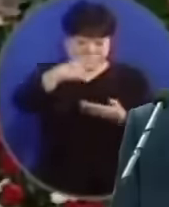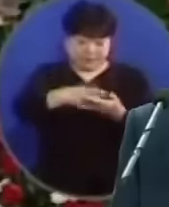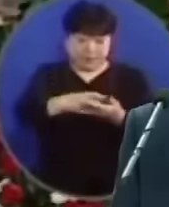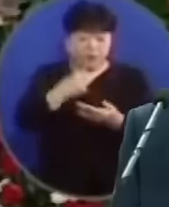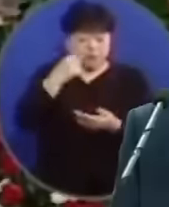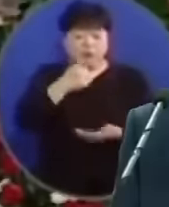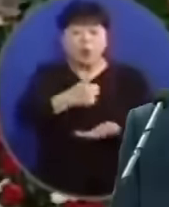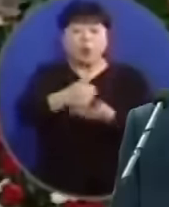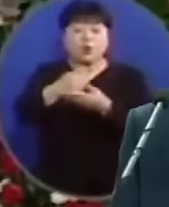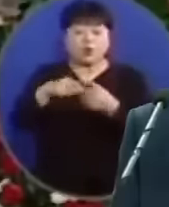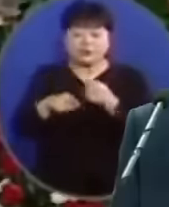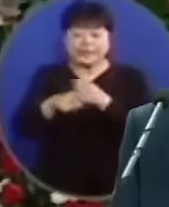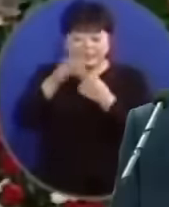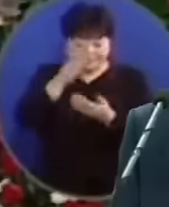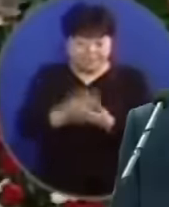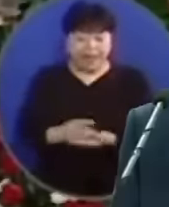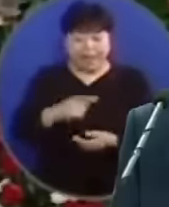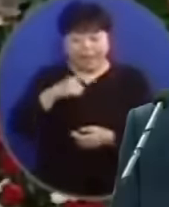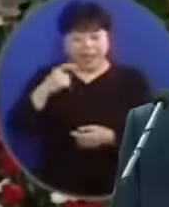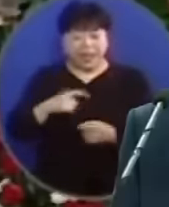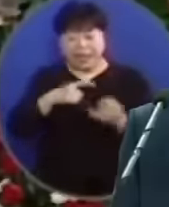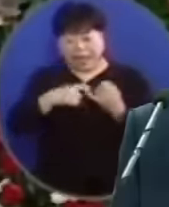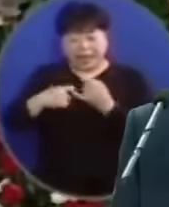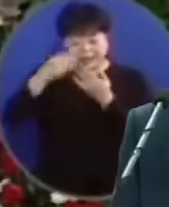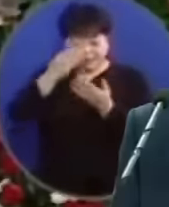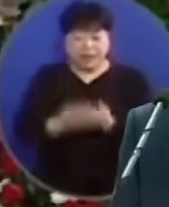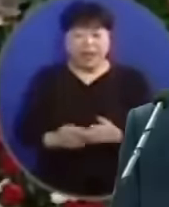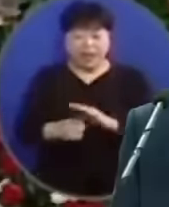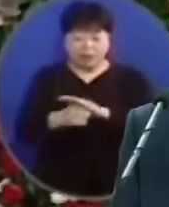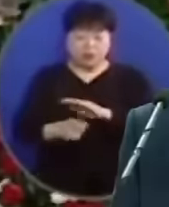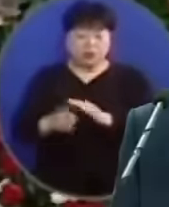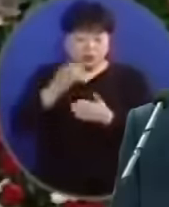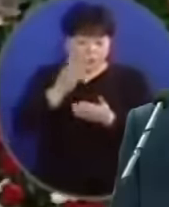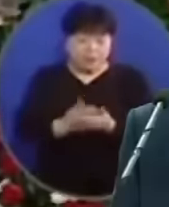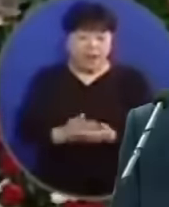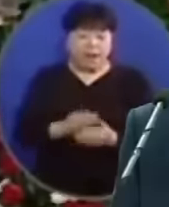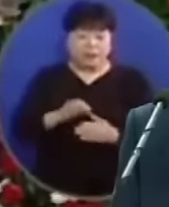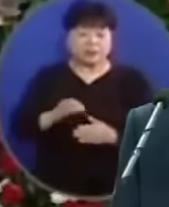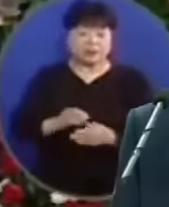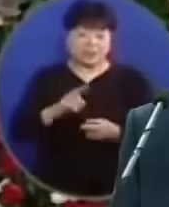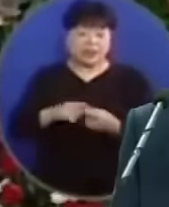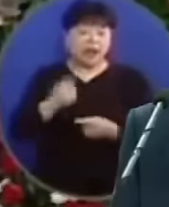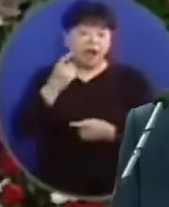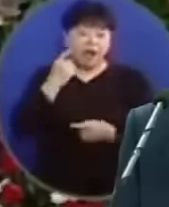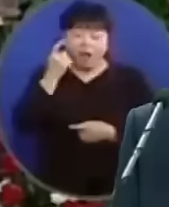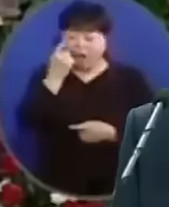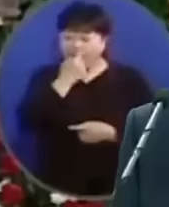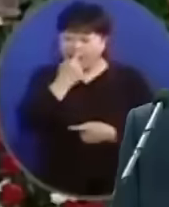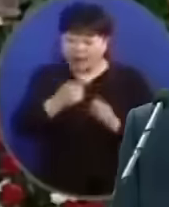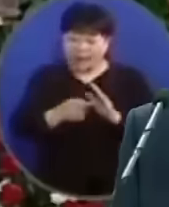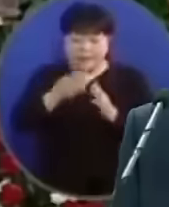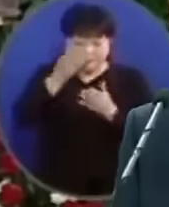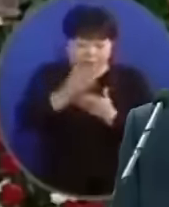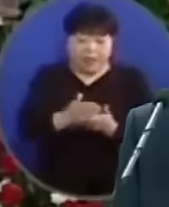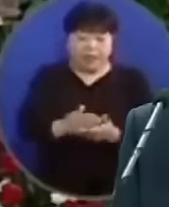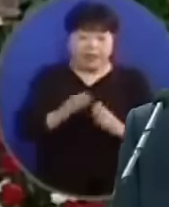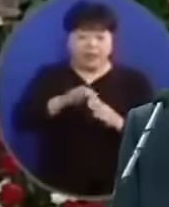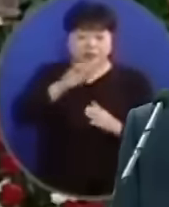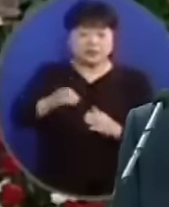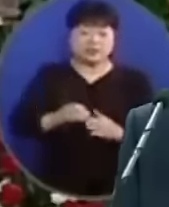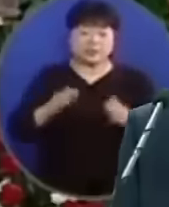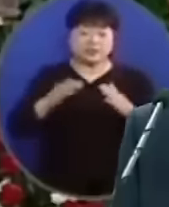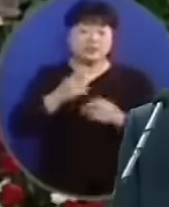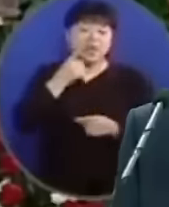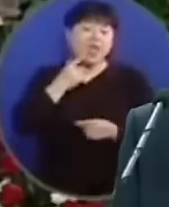공경하라. 살인하지 말라. 간음하지 말라. 도둑질하지 말라. 내 이웃에 대하여 거짓 증거하지 말라. 내 이웃의